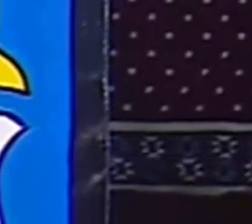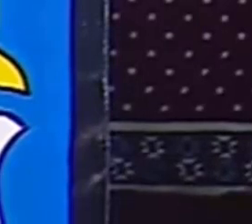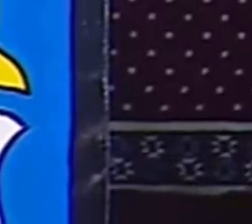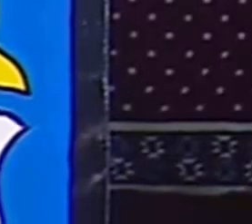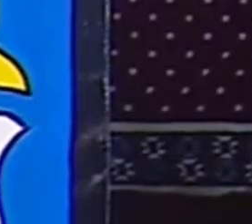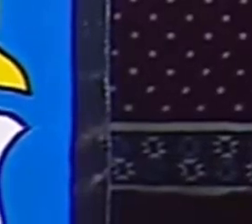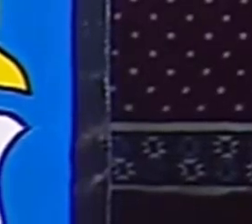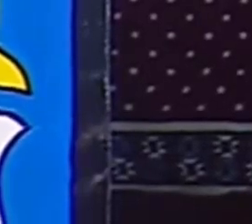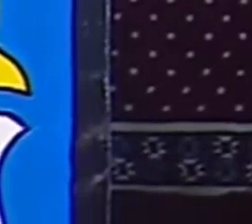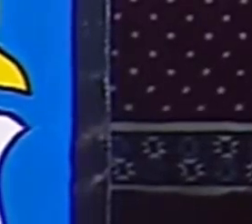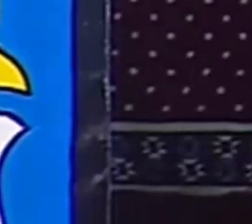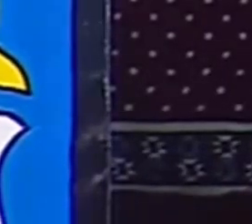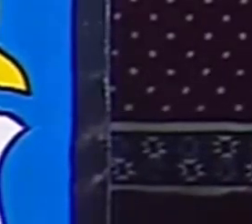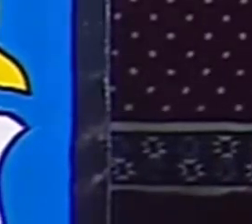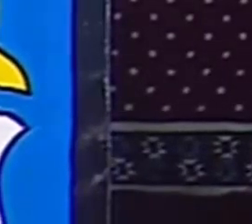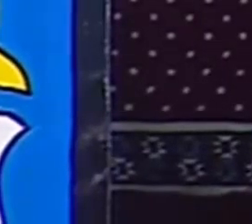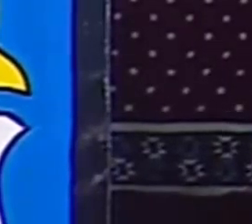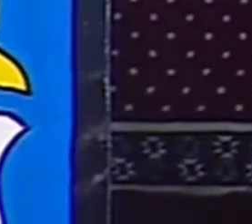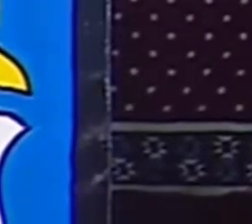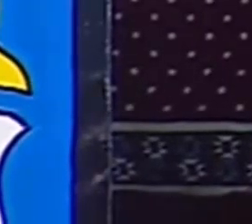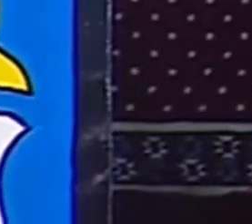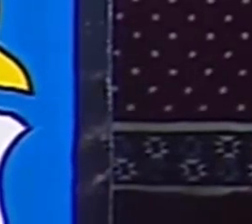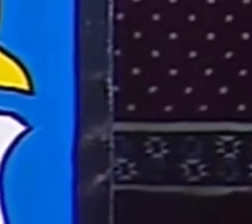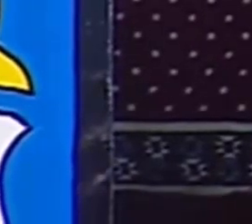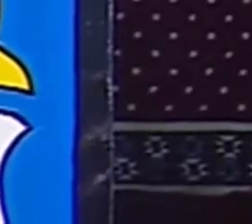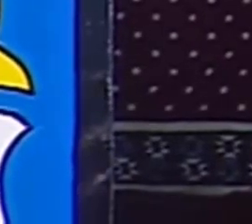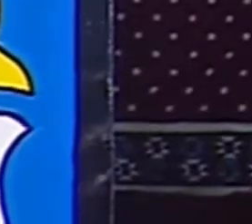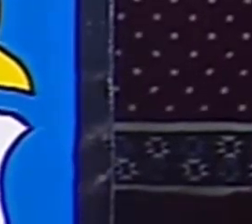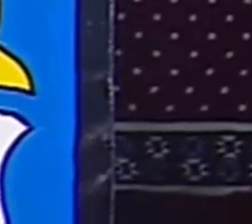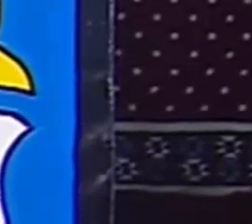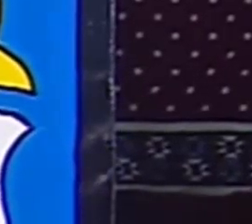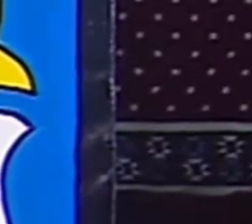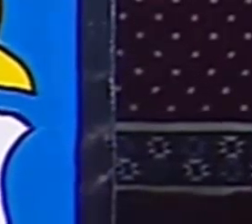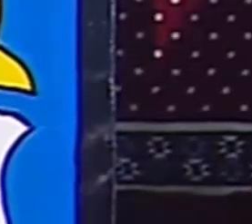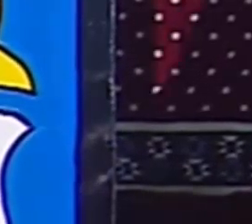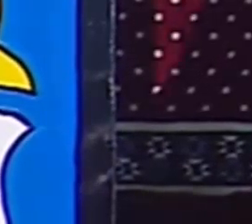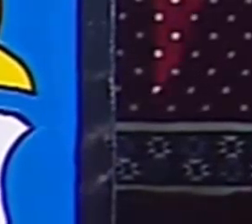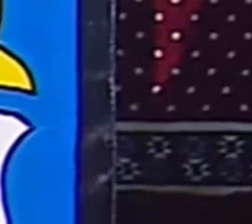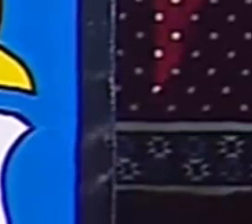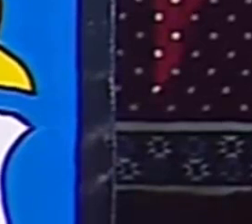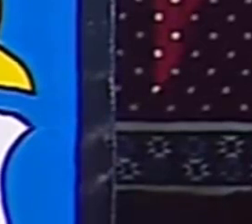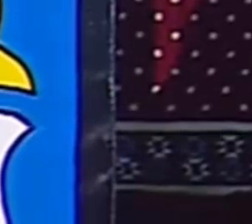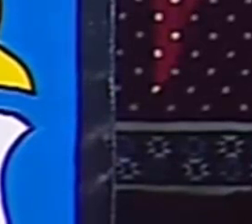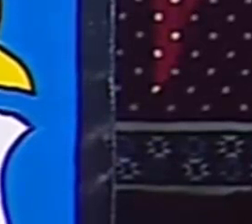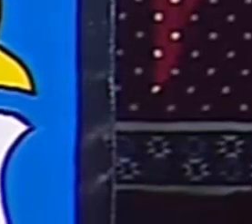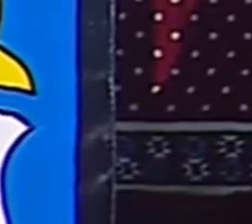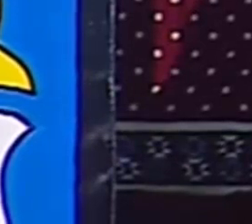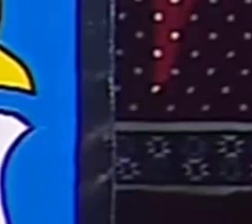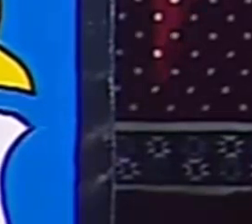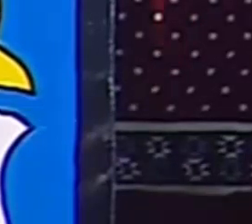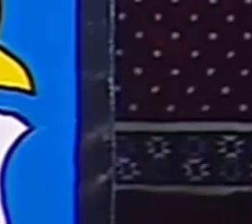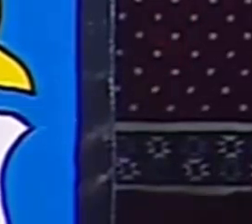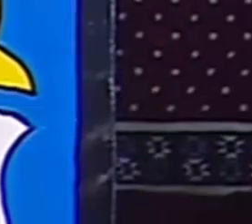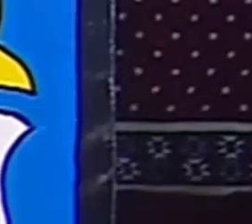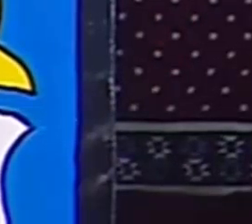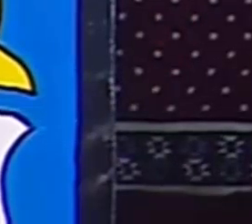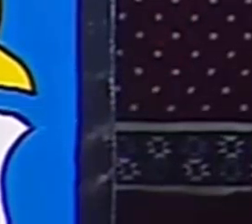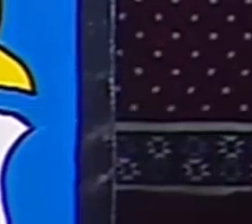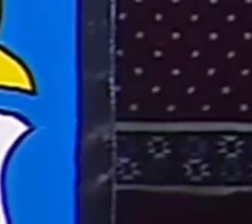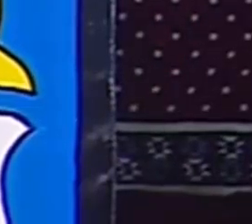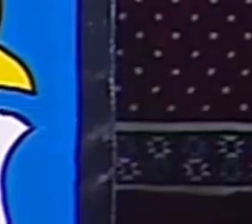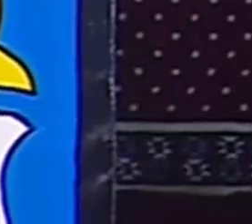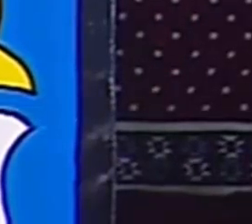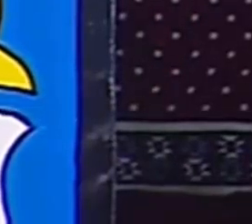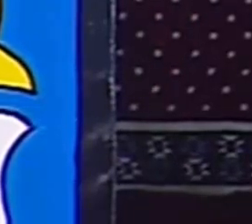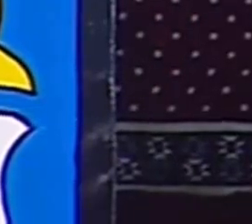إلى التزمد أو التكلف أو التشدد أو الهدم أو التخريب يأخذك إلى ما يناقض الأديان، وكل ما يأخذك